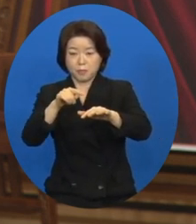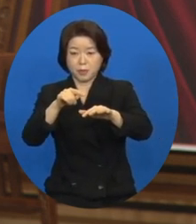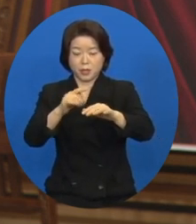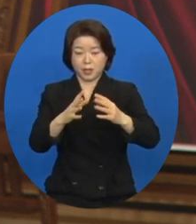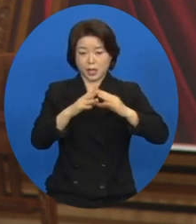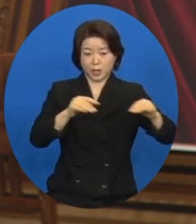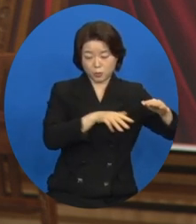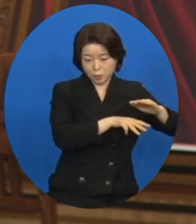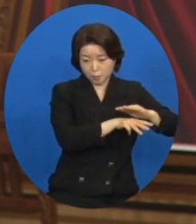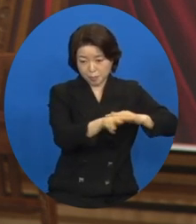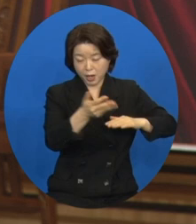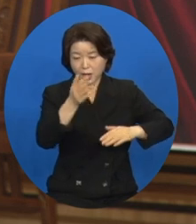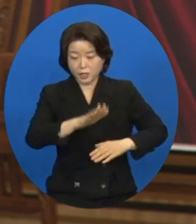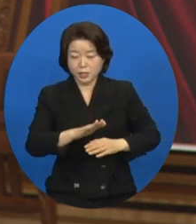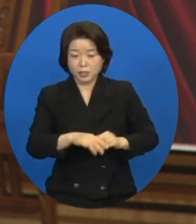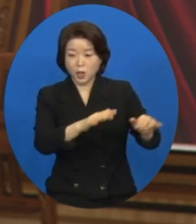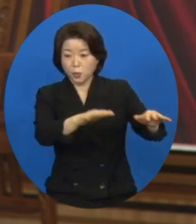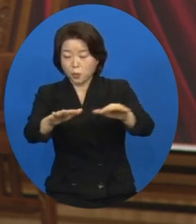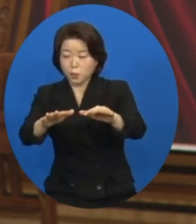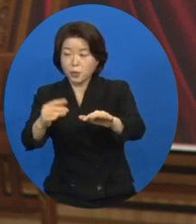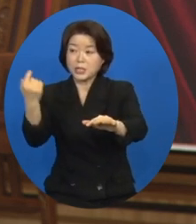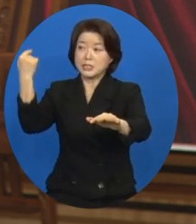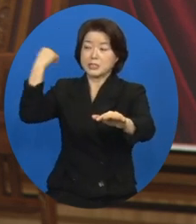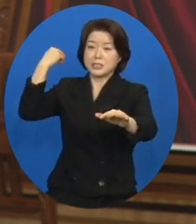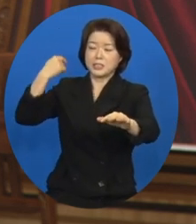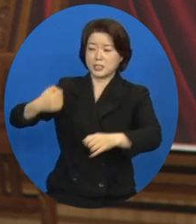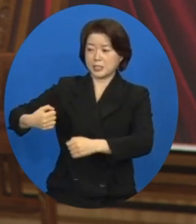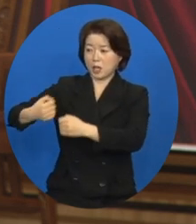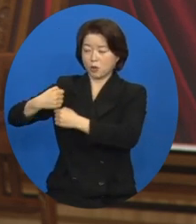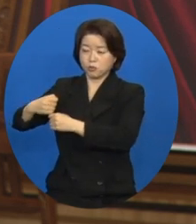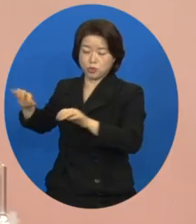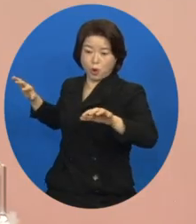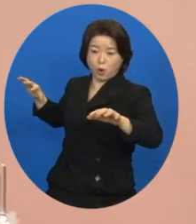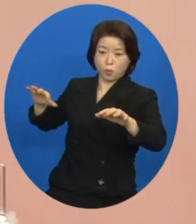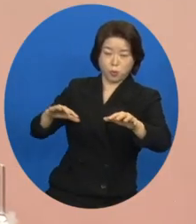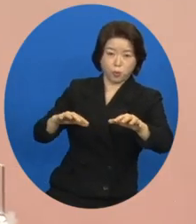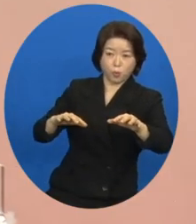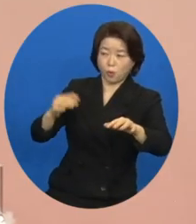출발했는데 뒤에는 애굽 군사가 쳐들어오는 그런 모습을 보고